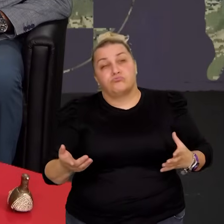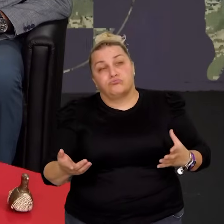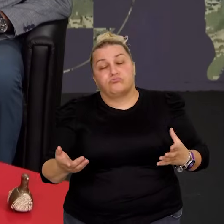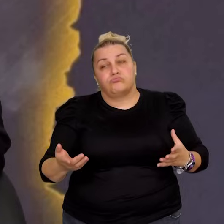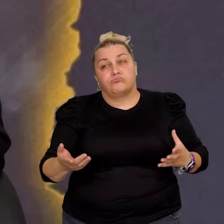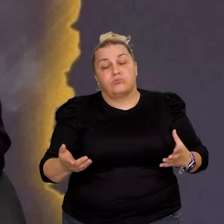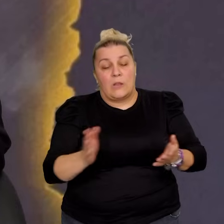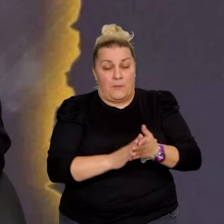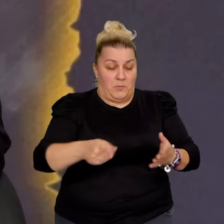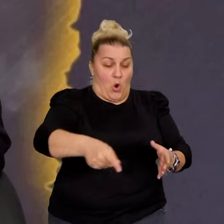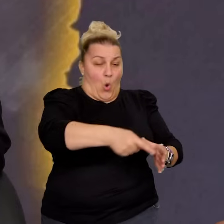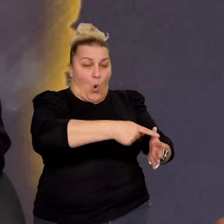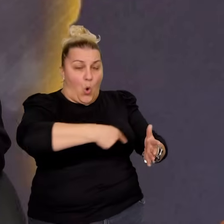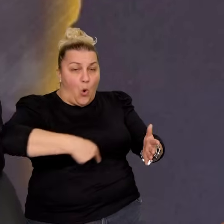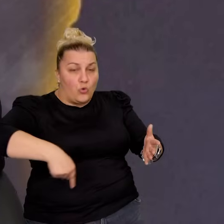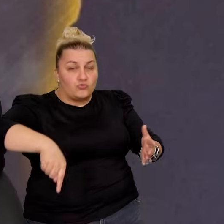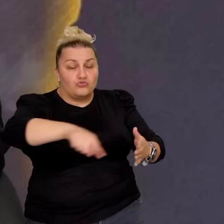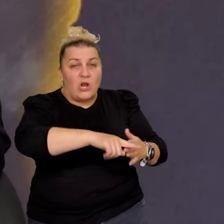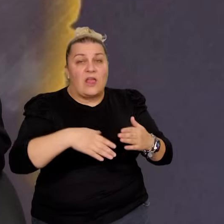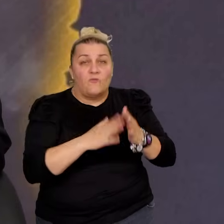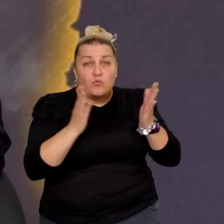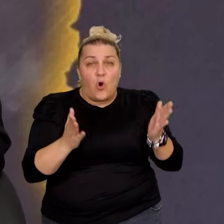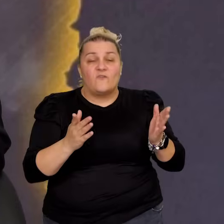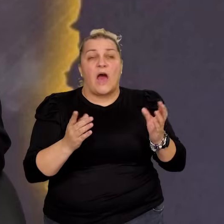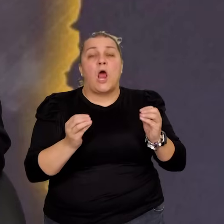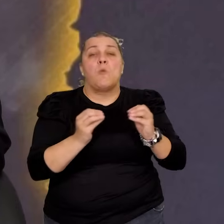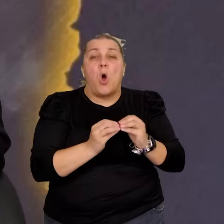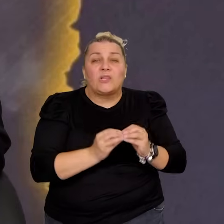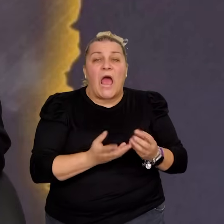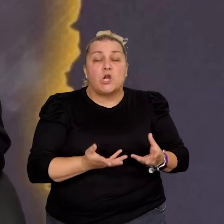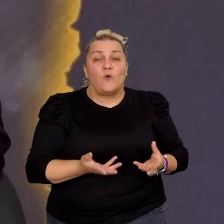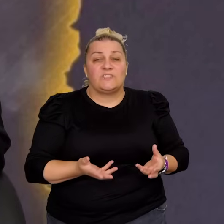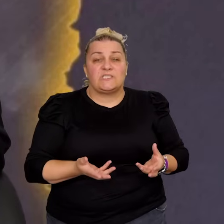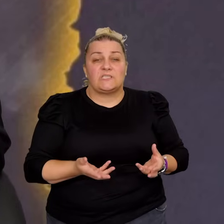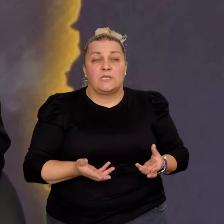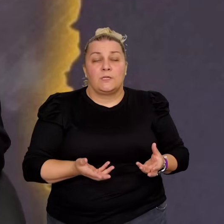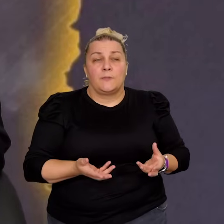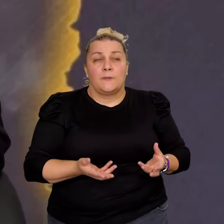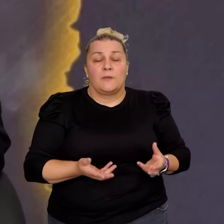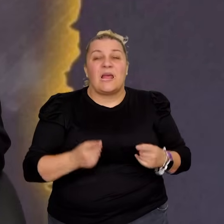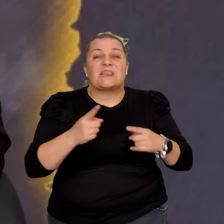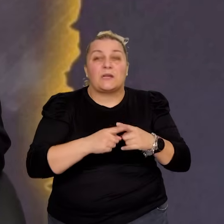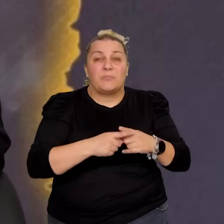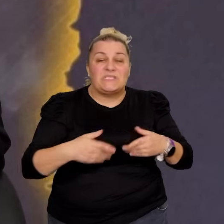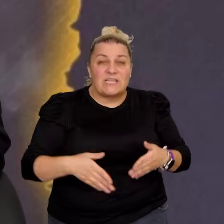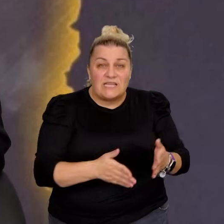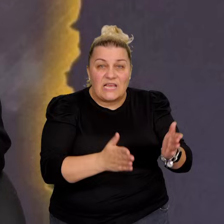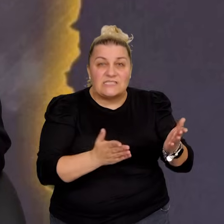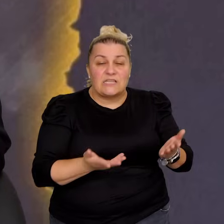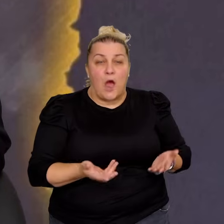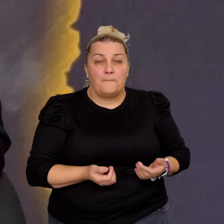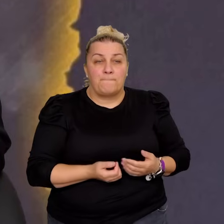gledali okruženje, znači Vukovar, Bogdanovci, vamo Trpinjsku